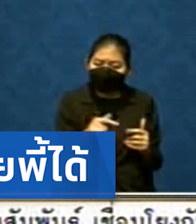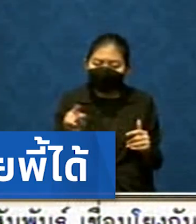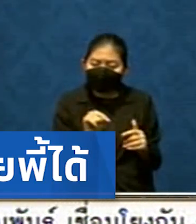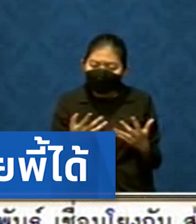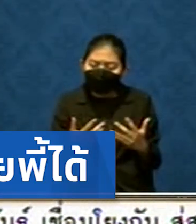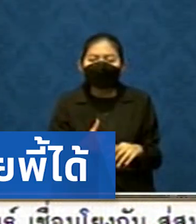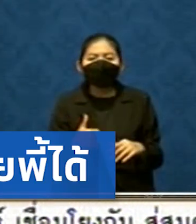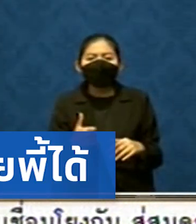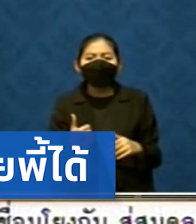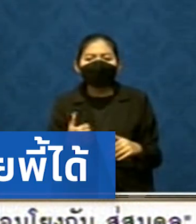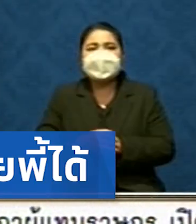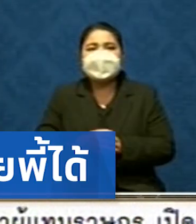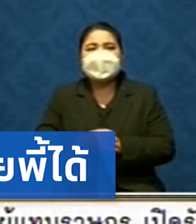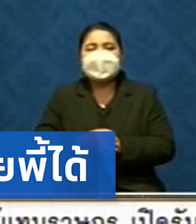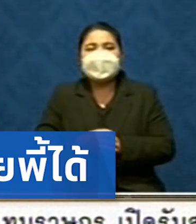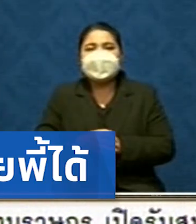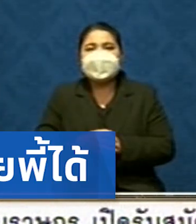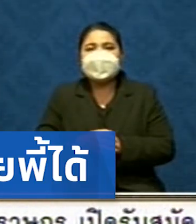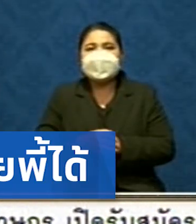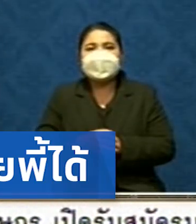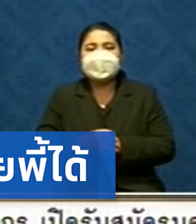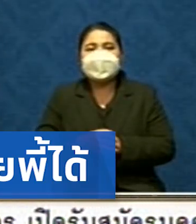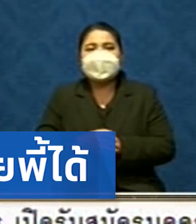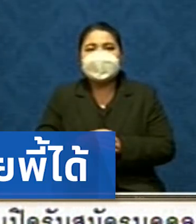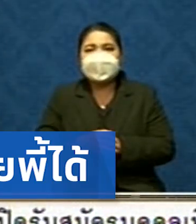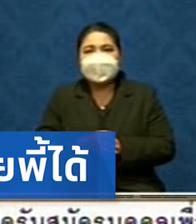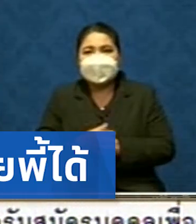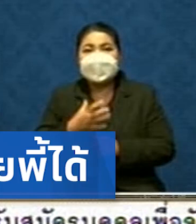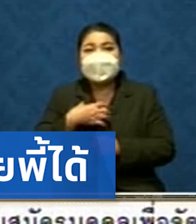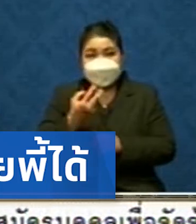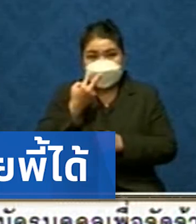พวกเราคดีจากยาเสพติดทั้งนั้นเราอยากเห็นลูกหลานเราเป็นอย่างนี้ครับ